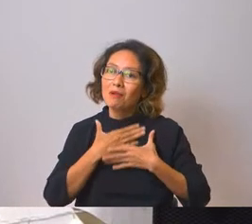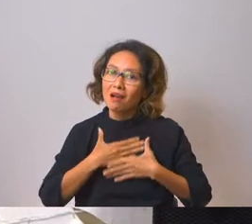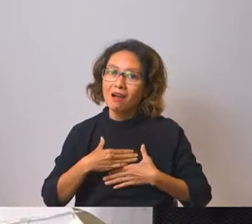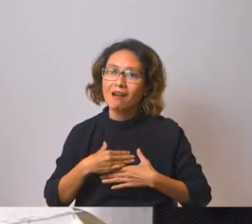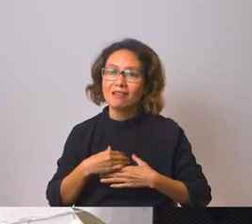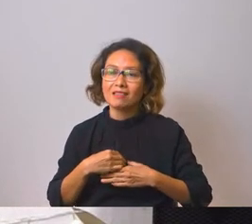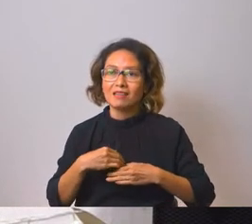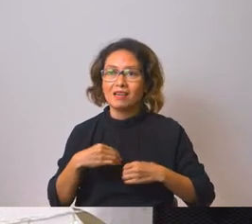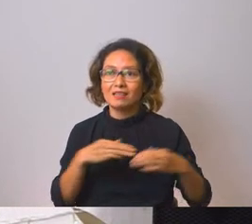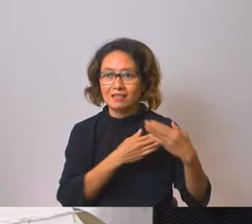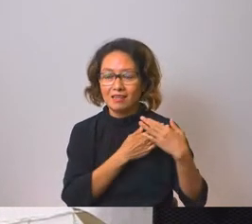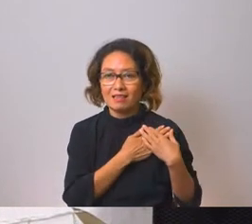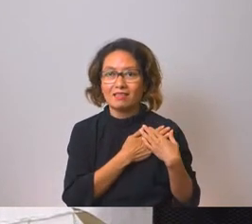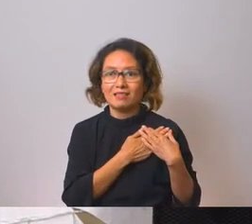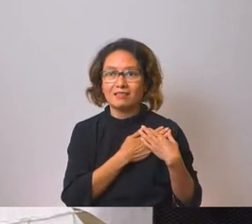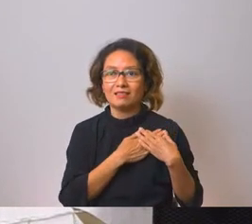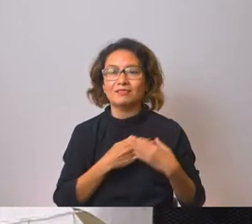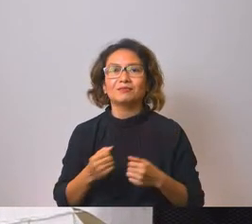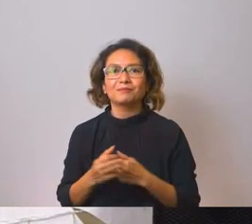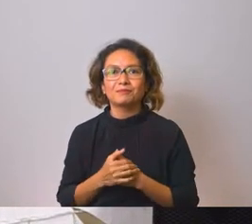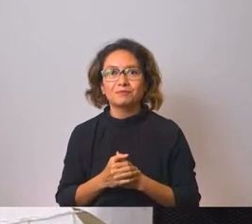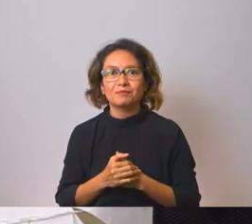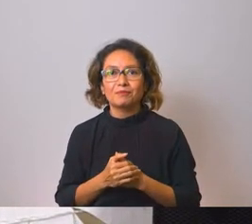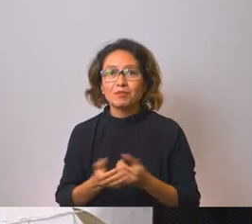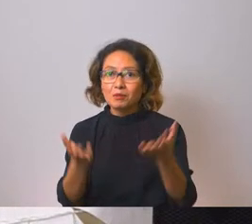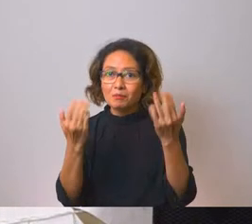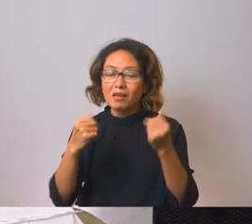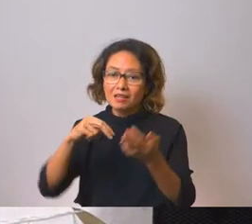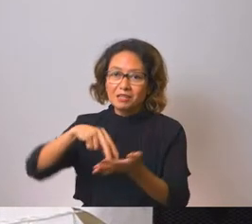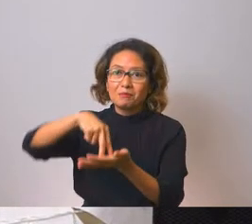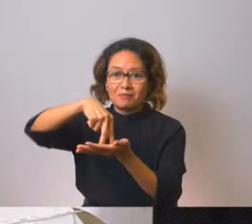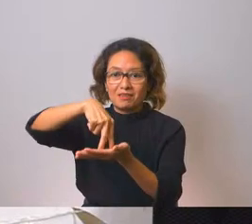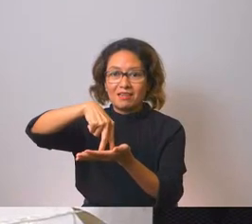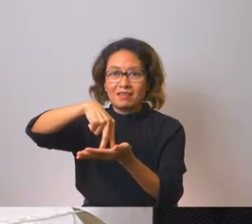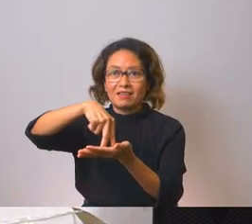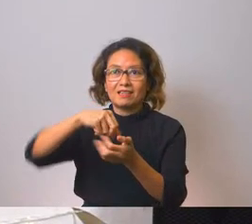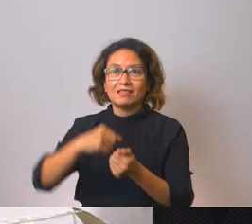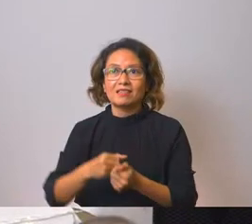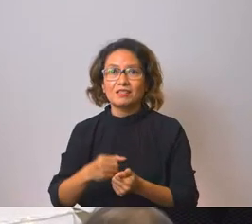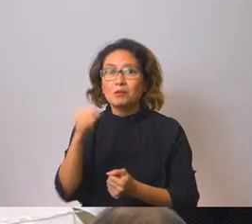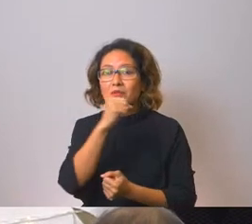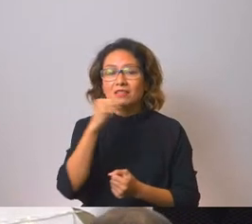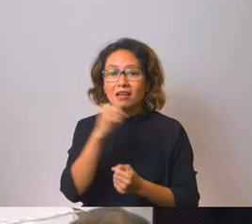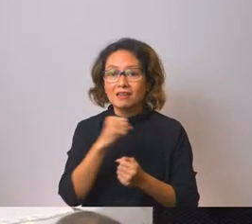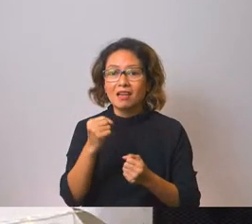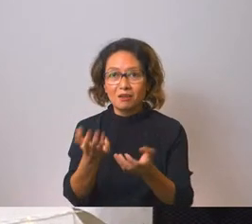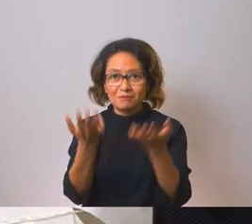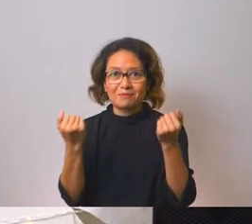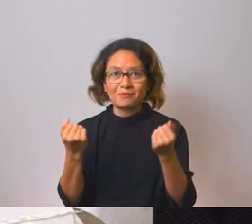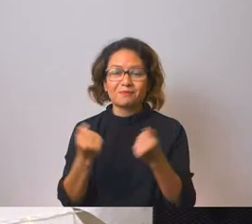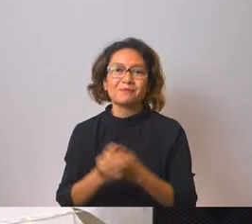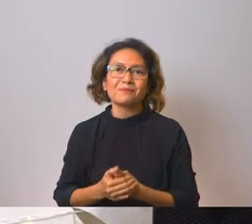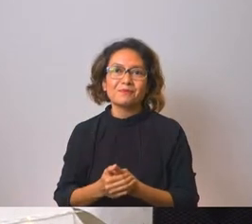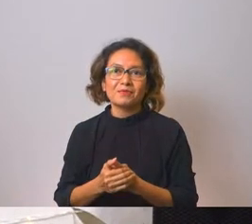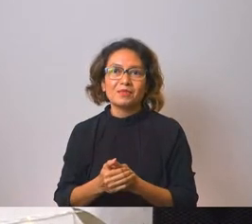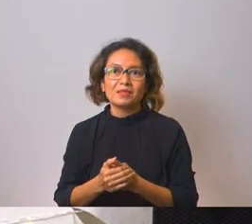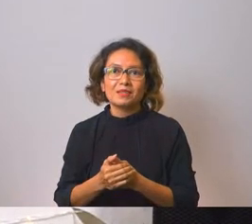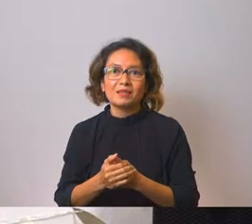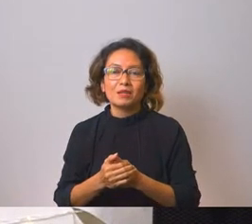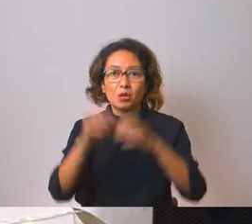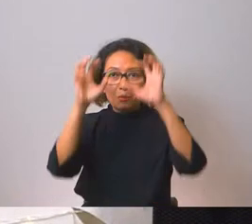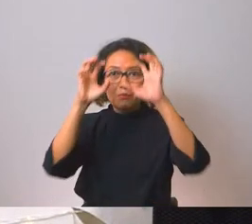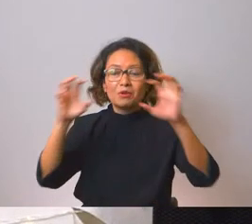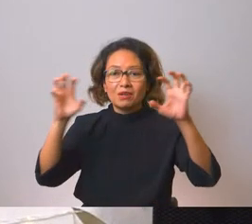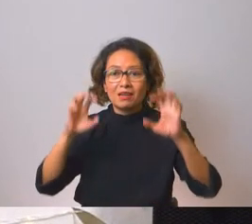kita semua. Mari kita bangkit berdiri dan bernyanyi bersama merayakan